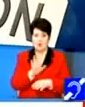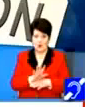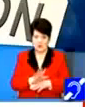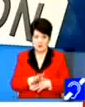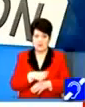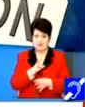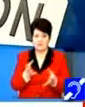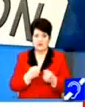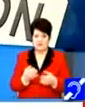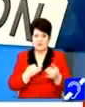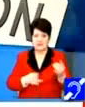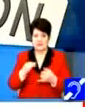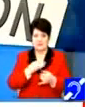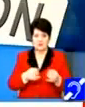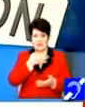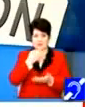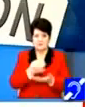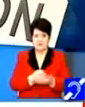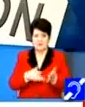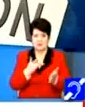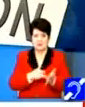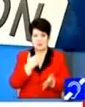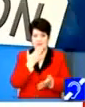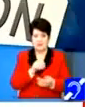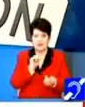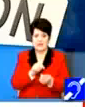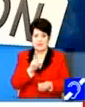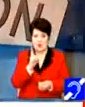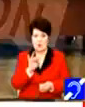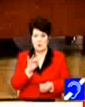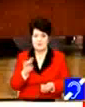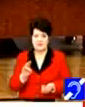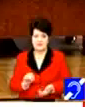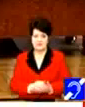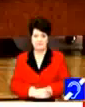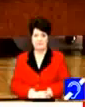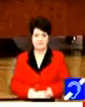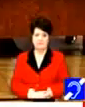și a fost luată în urma discuțiilor cu responsabilii de la Centrul Național Anticorupție.